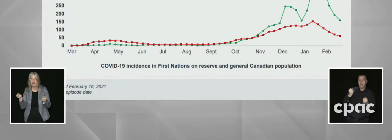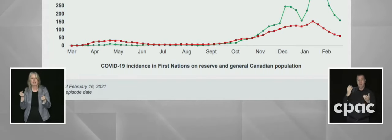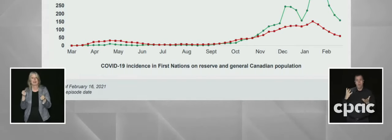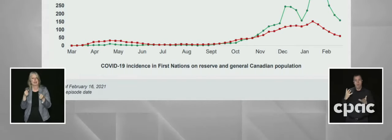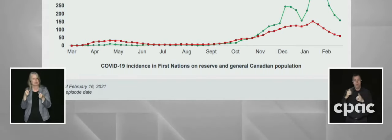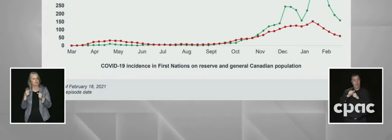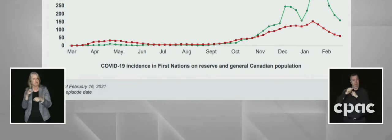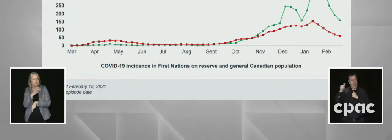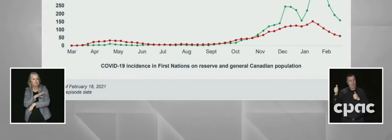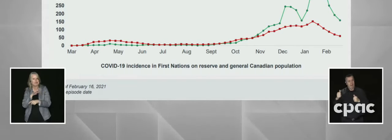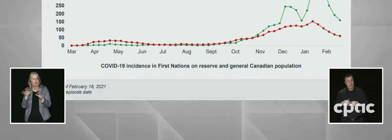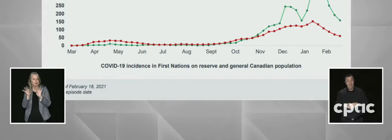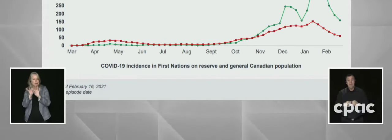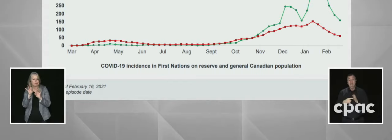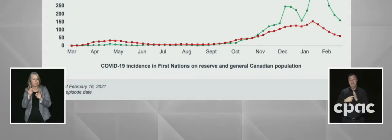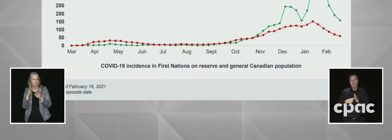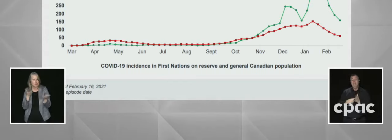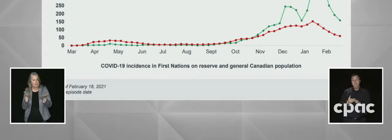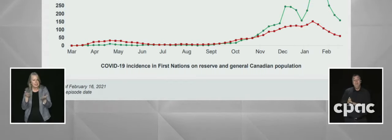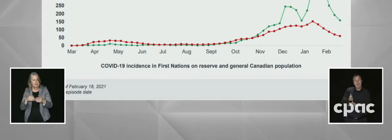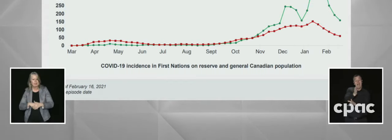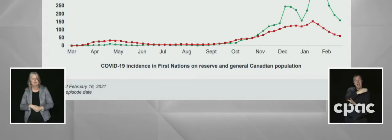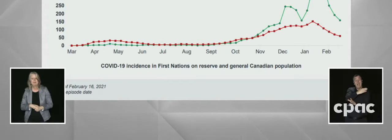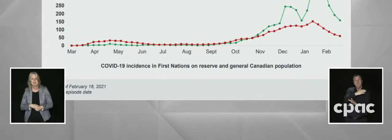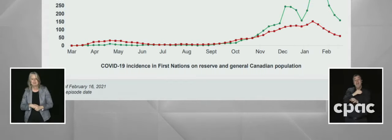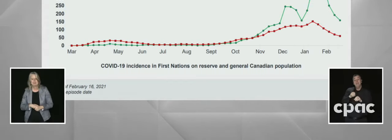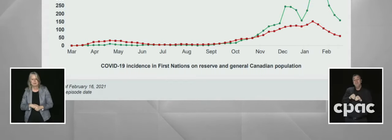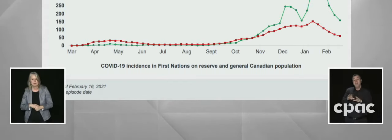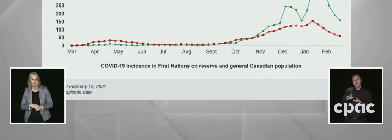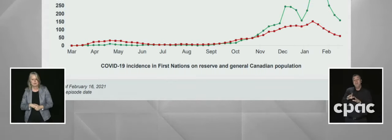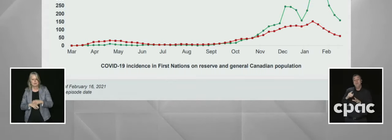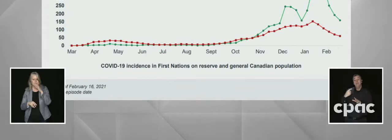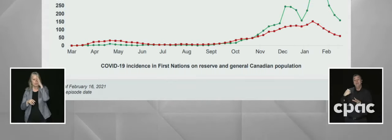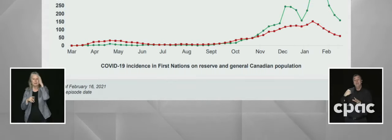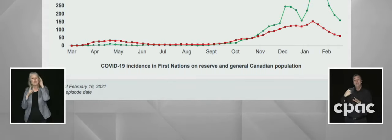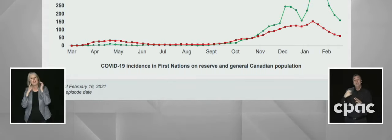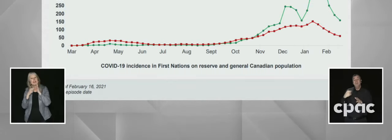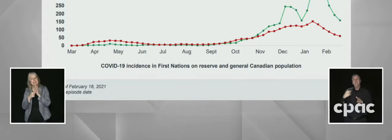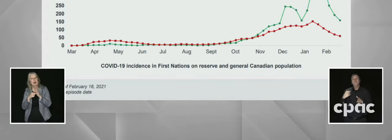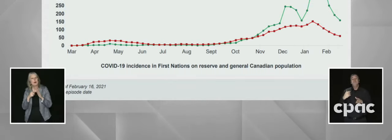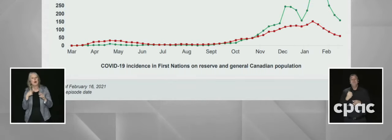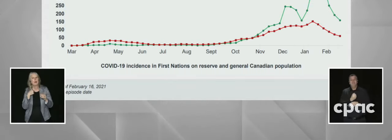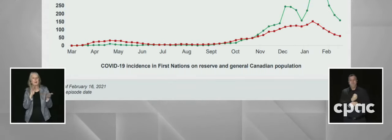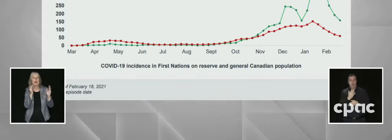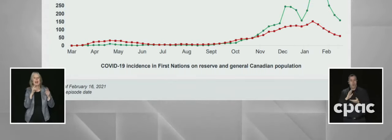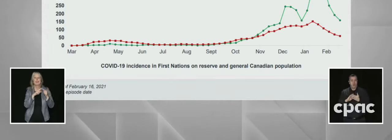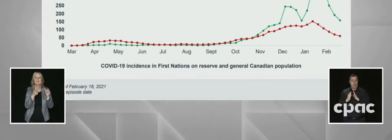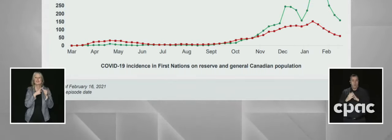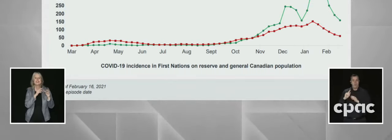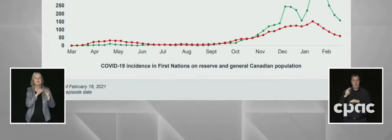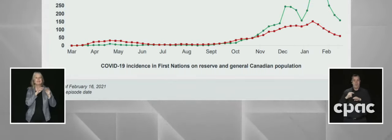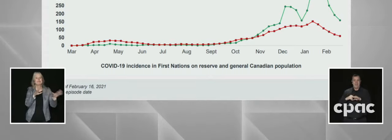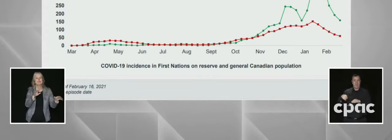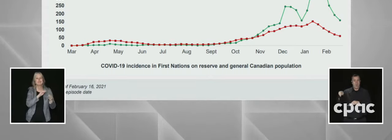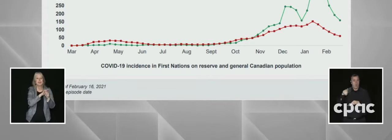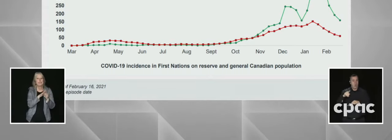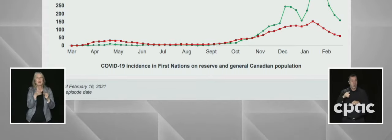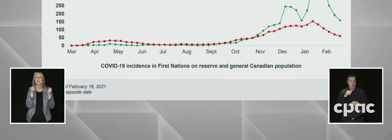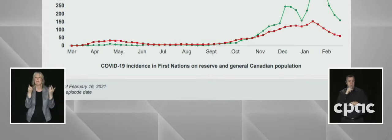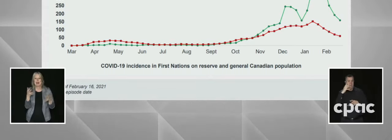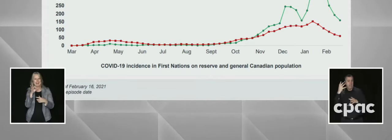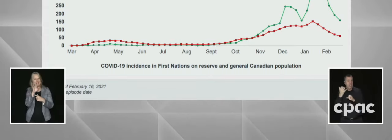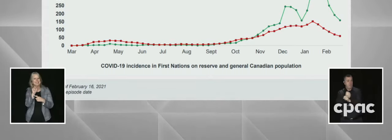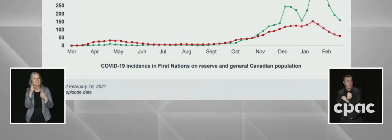exemple, contrairement aux phases antérieures de la pandémie, durant lesquelles de nombreuses communautés des Premières Nations étaient